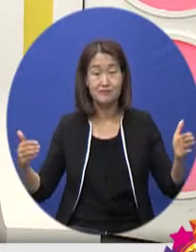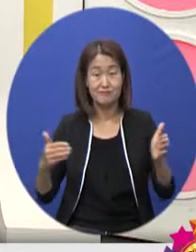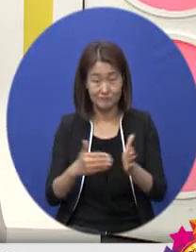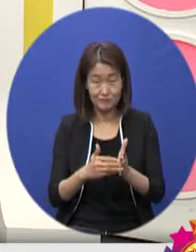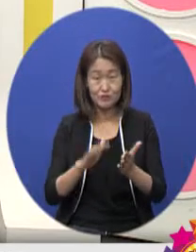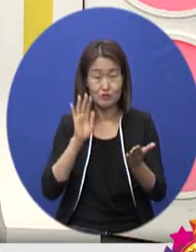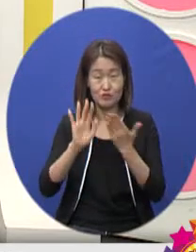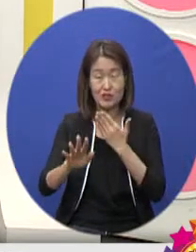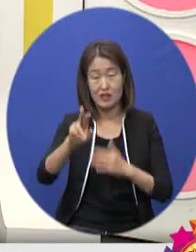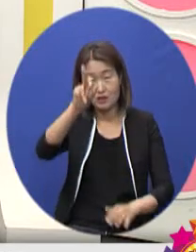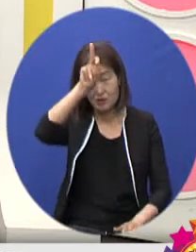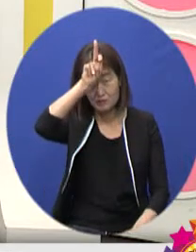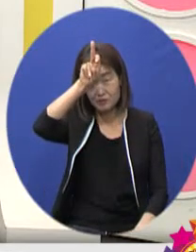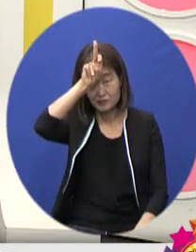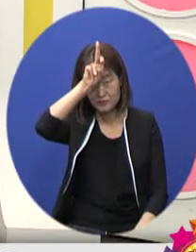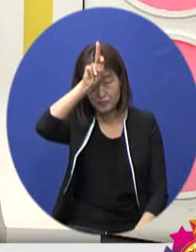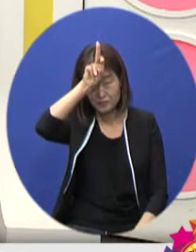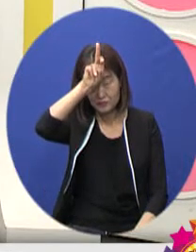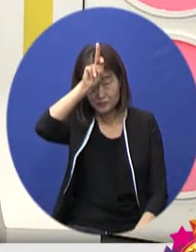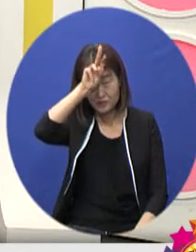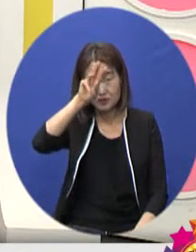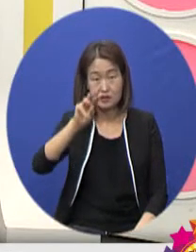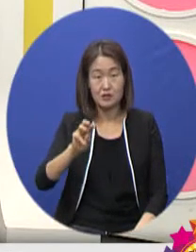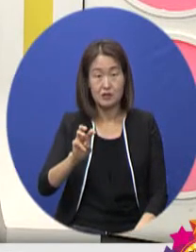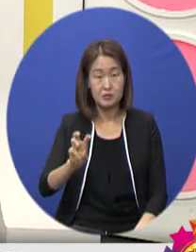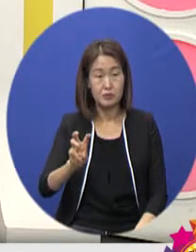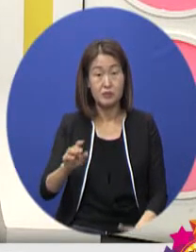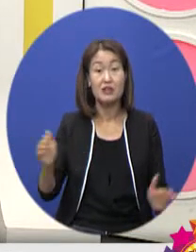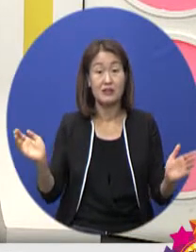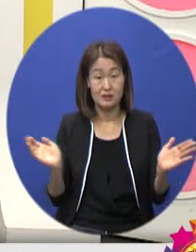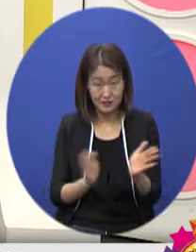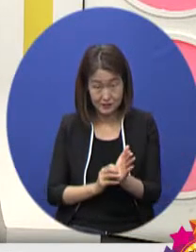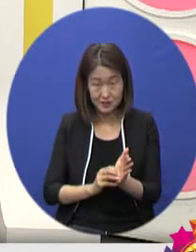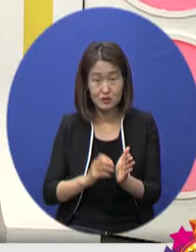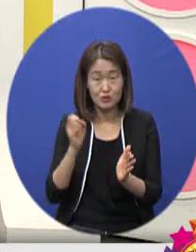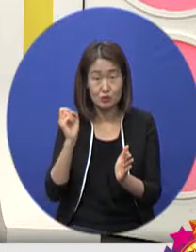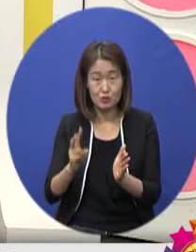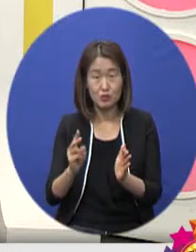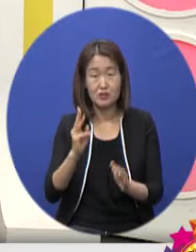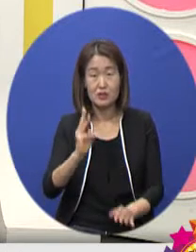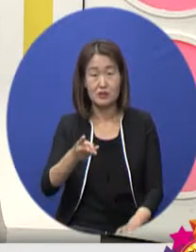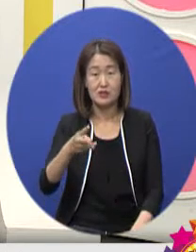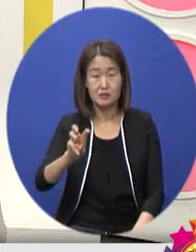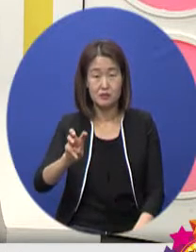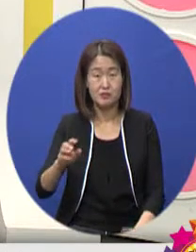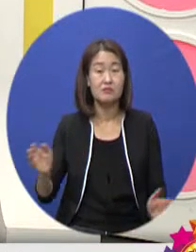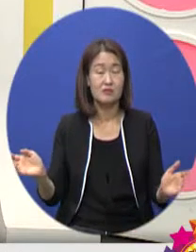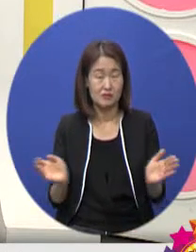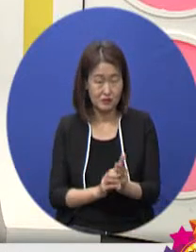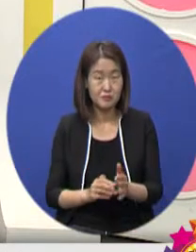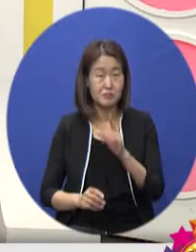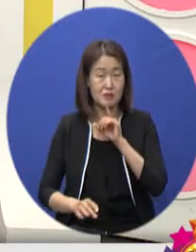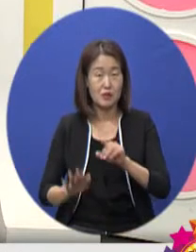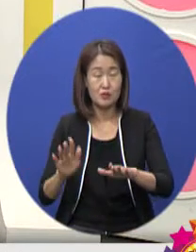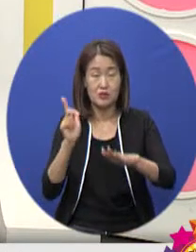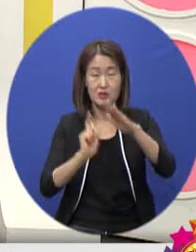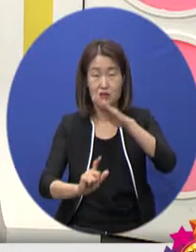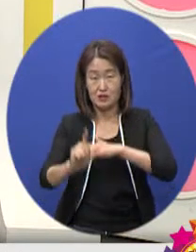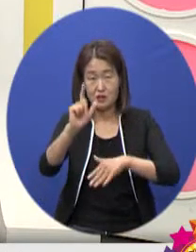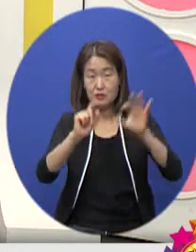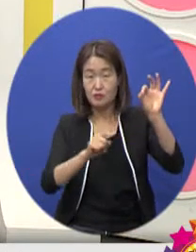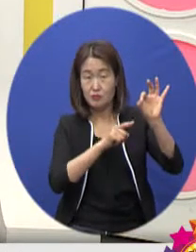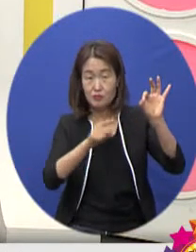이제 12시 반에 끝나는 게 있고 네. 3시 반에 끝나요. 오늘은 오전에